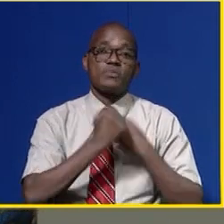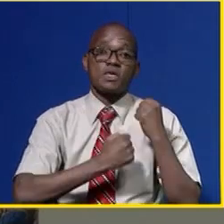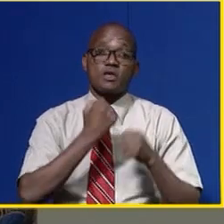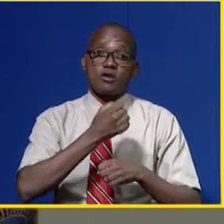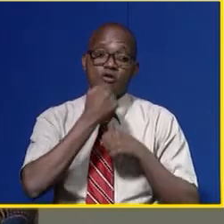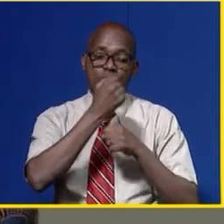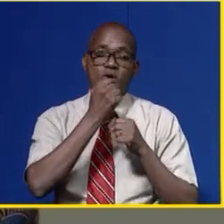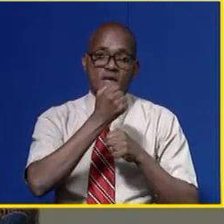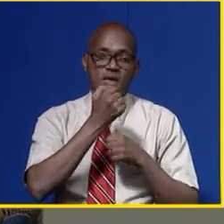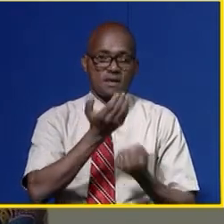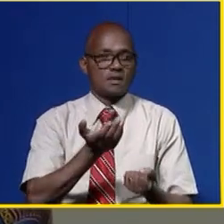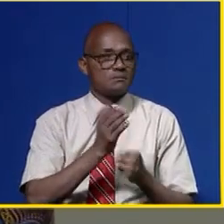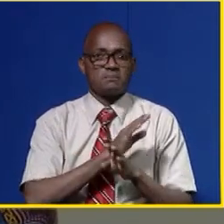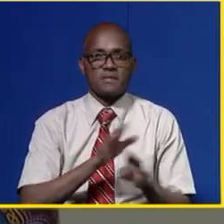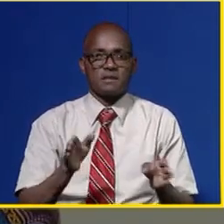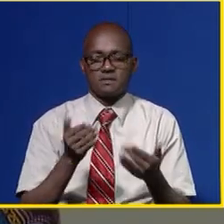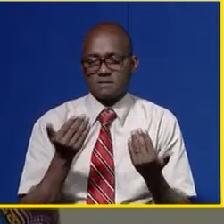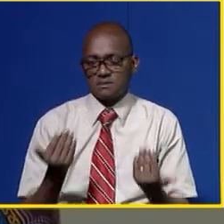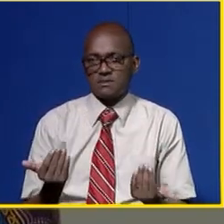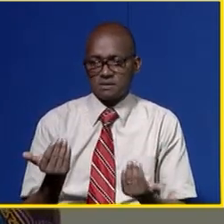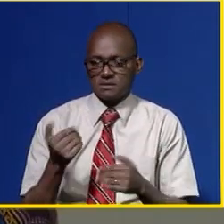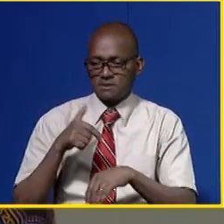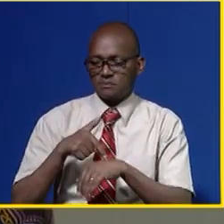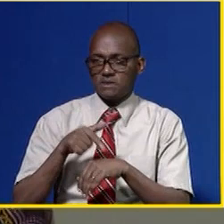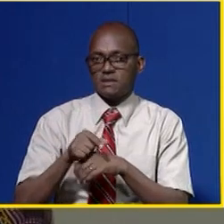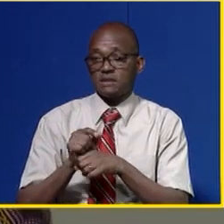wakati mwafaka wa kudhibiti